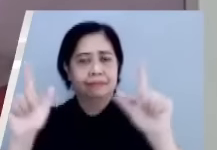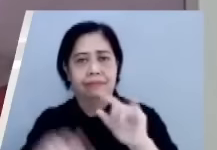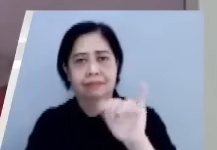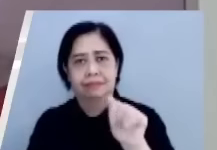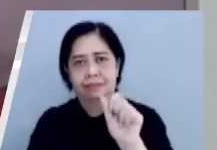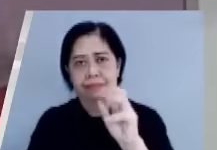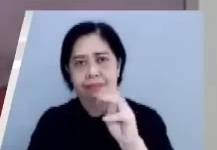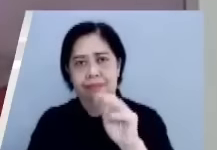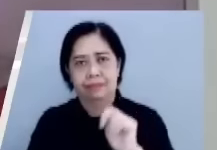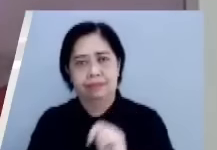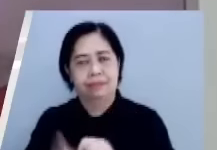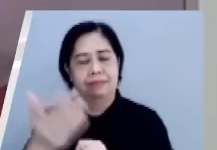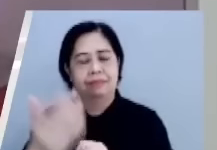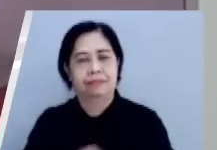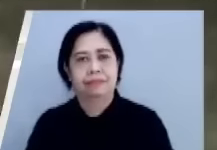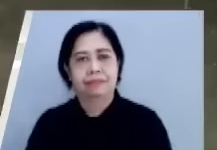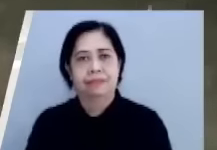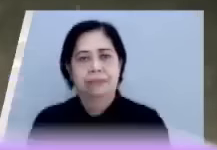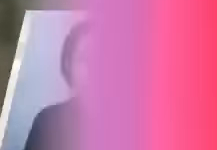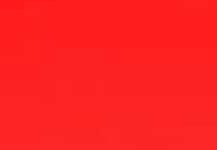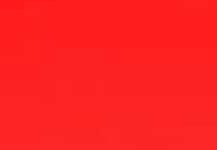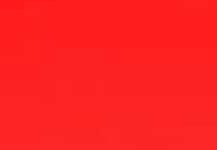ng GMA Regional TV. Jasmine.